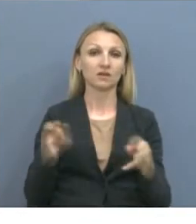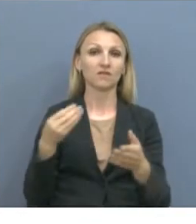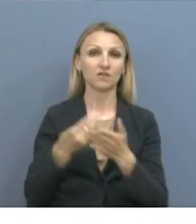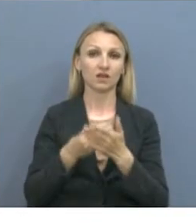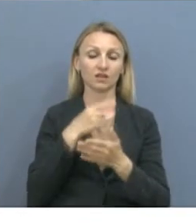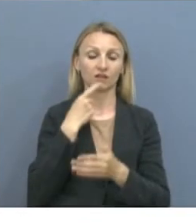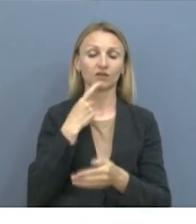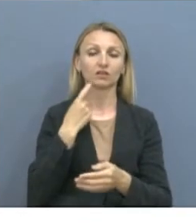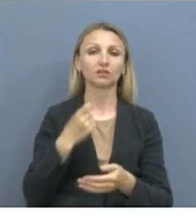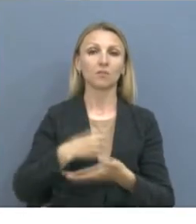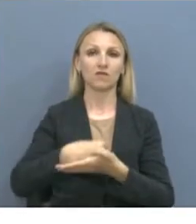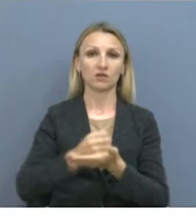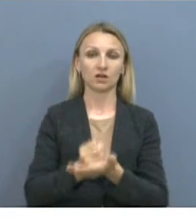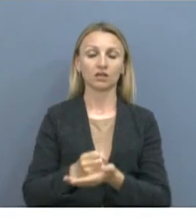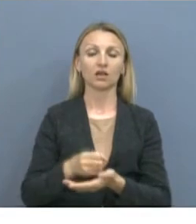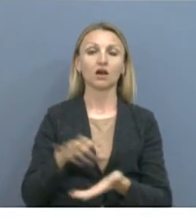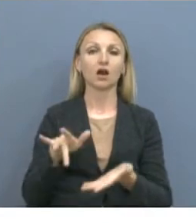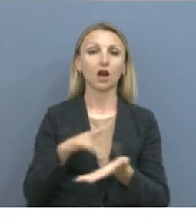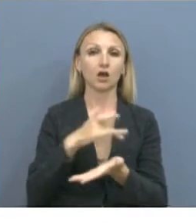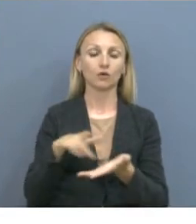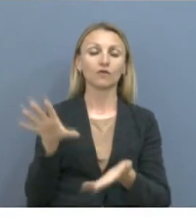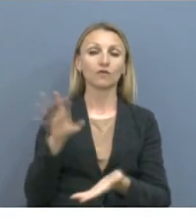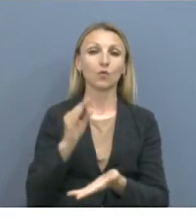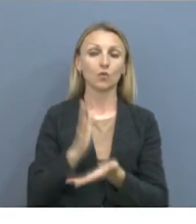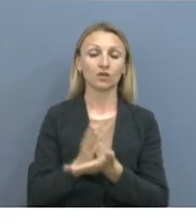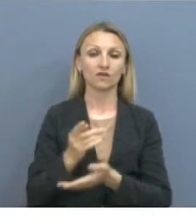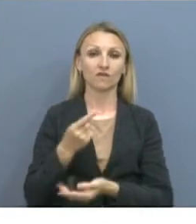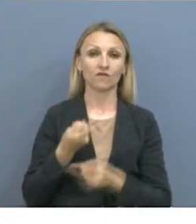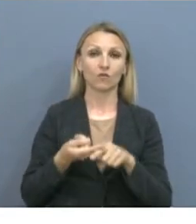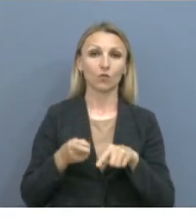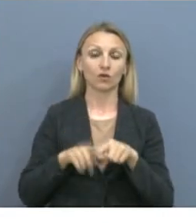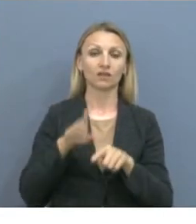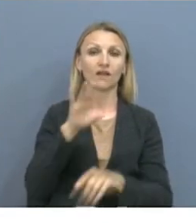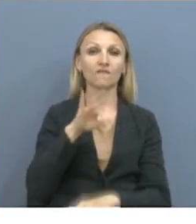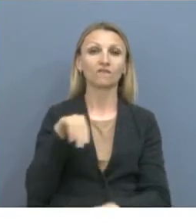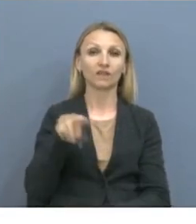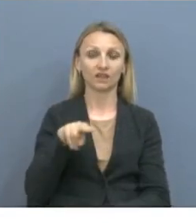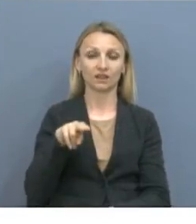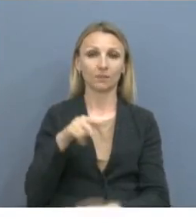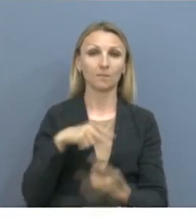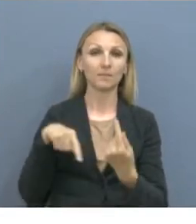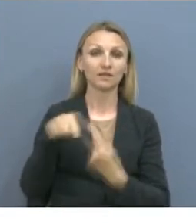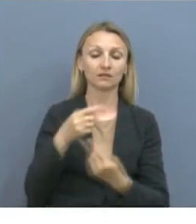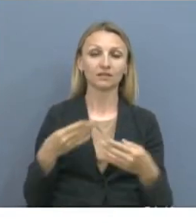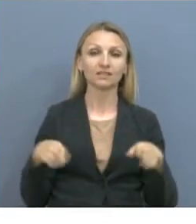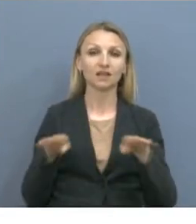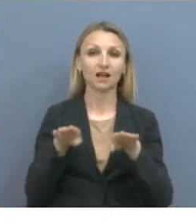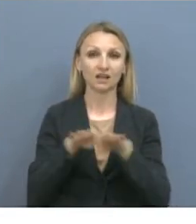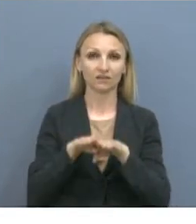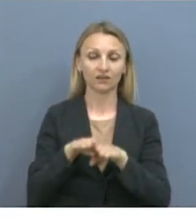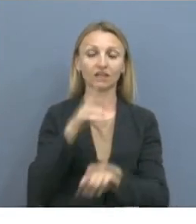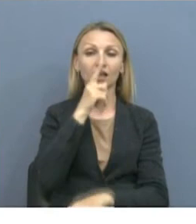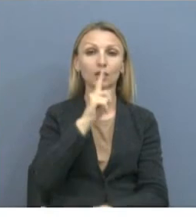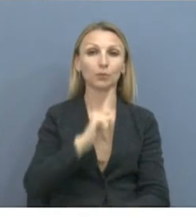у них есть, вы сейчас слышали. Этот вид бизнеса не закрывается в стране. Он